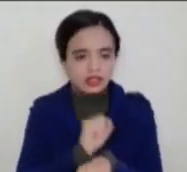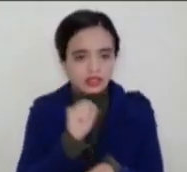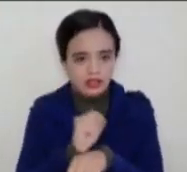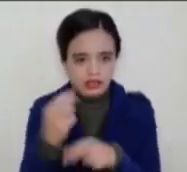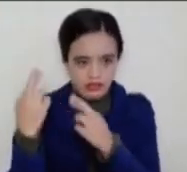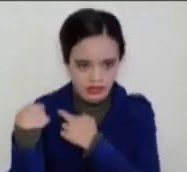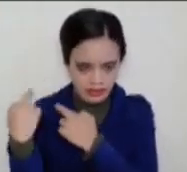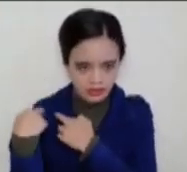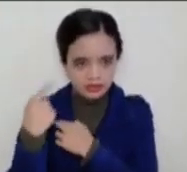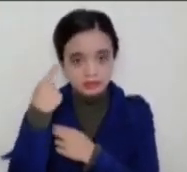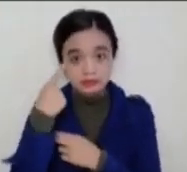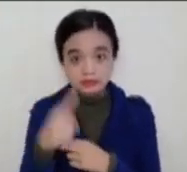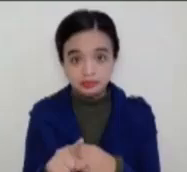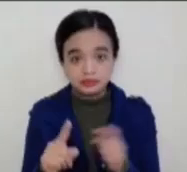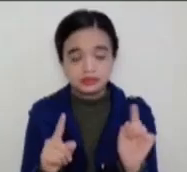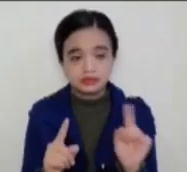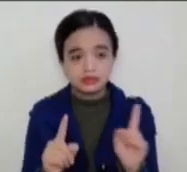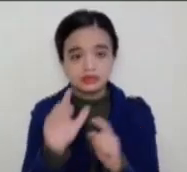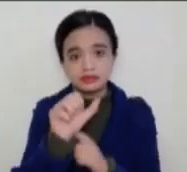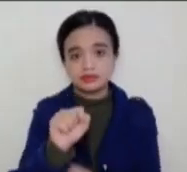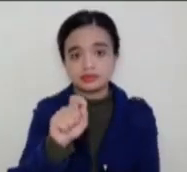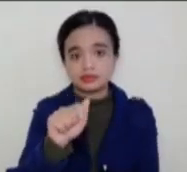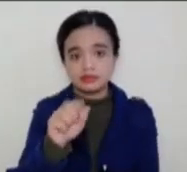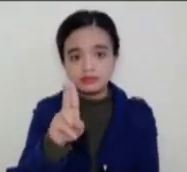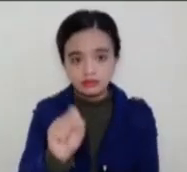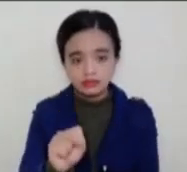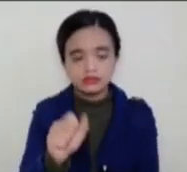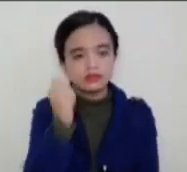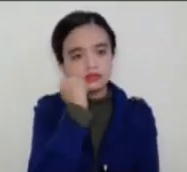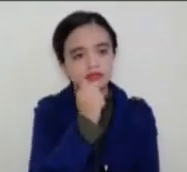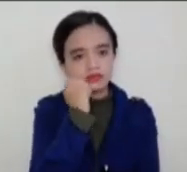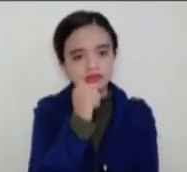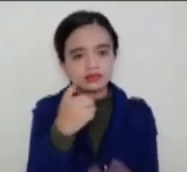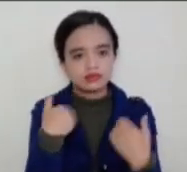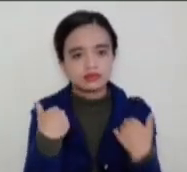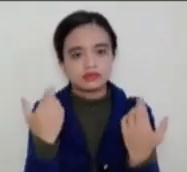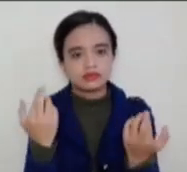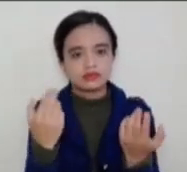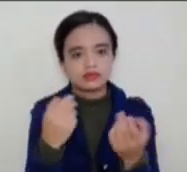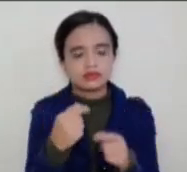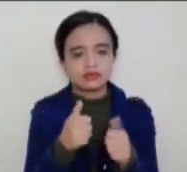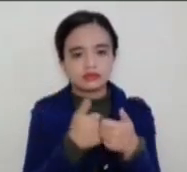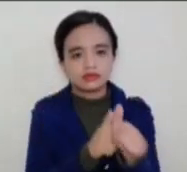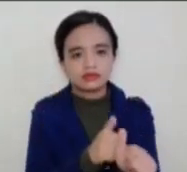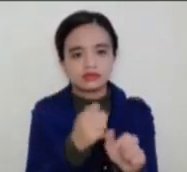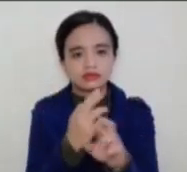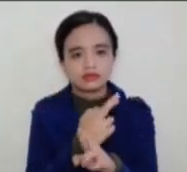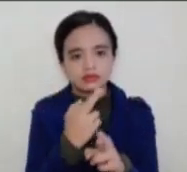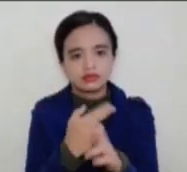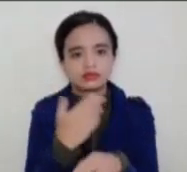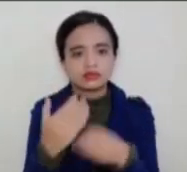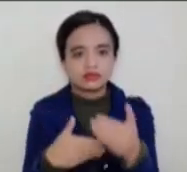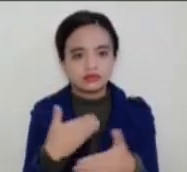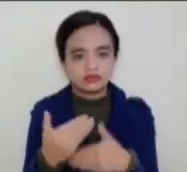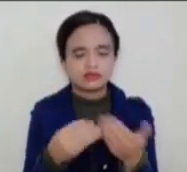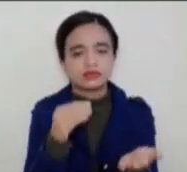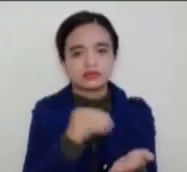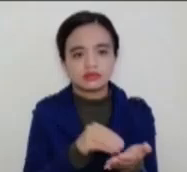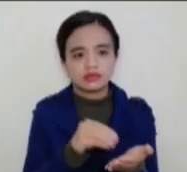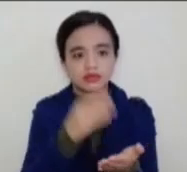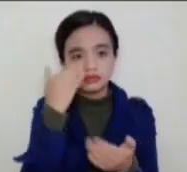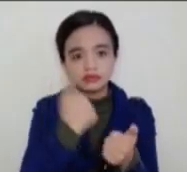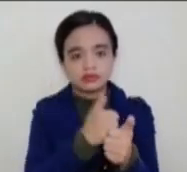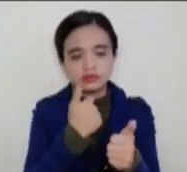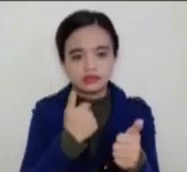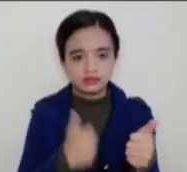naman ang sa financial status mo, stick to regular payment scheme for bills and debts upang maiwasan ang